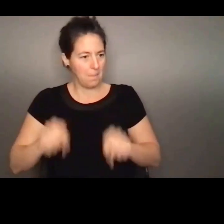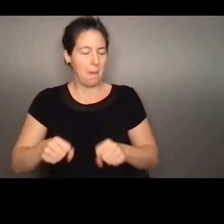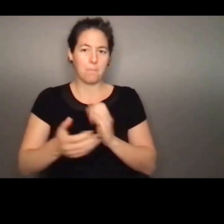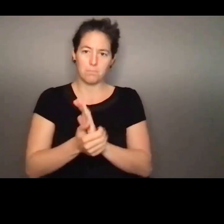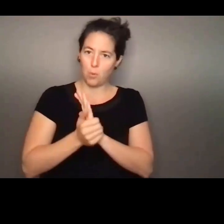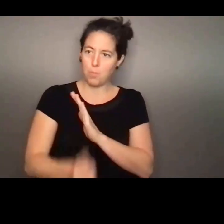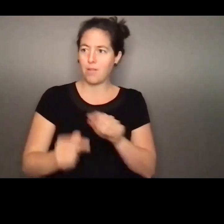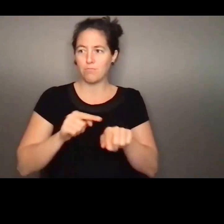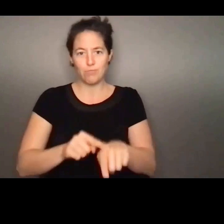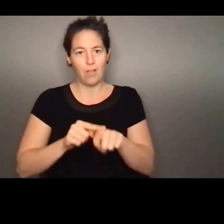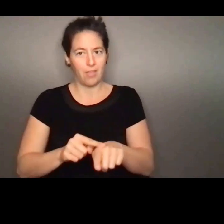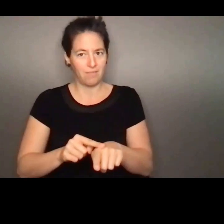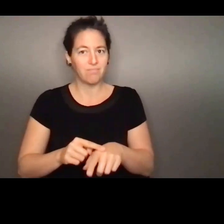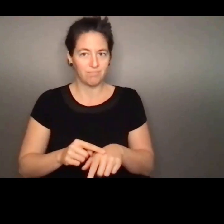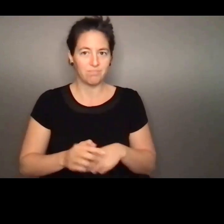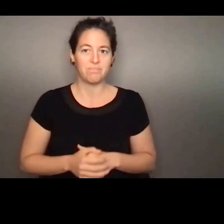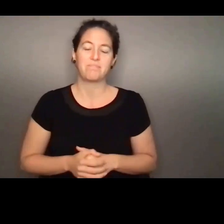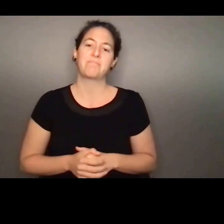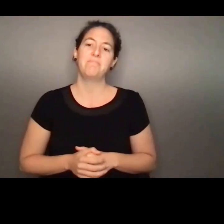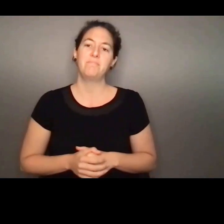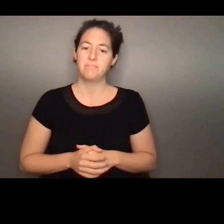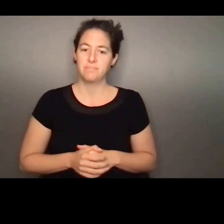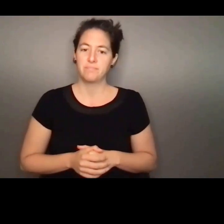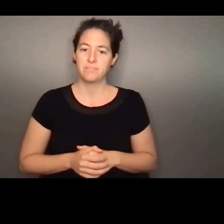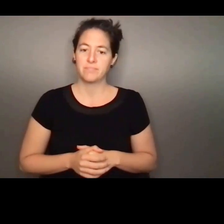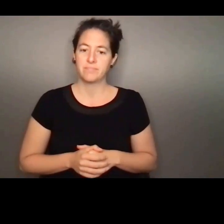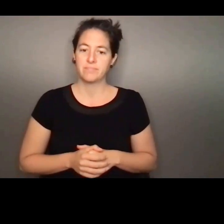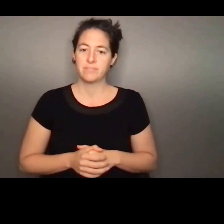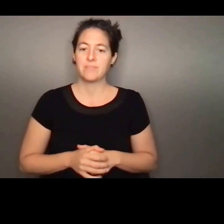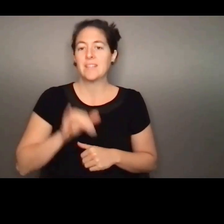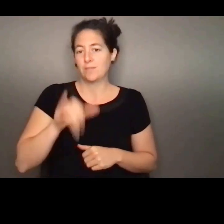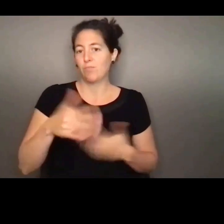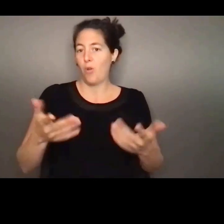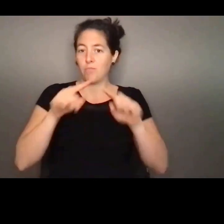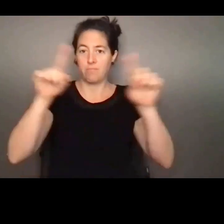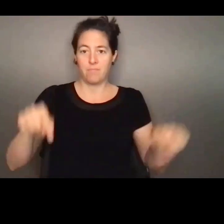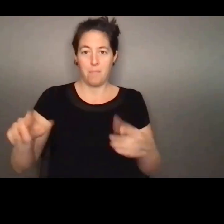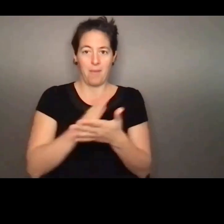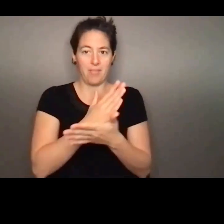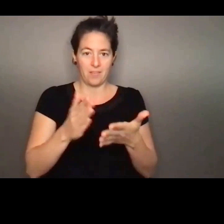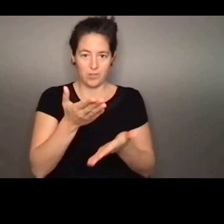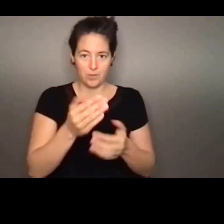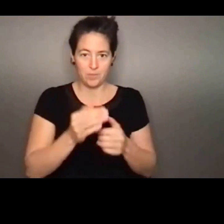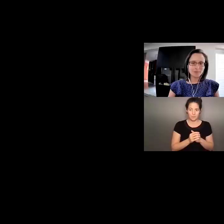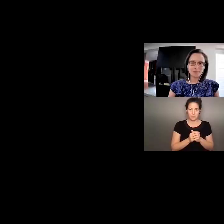compétences de jardinier. Donc, c'est ça, je vais vous partager mon écran.